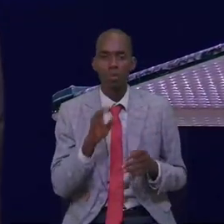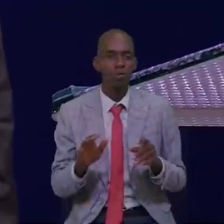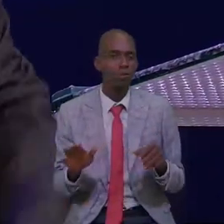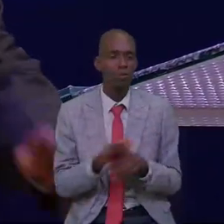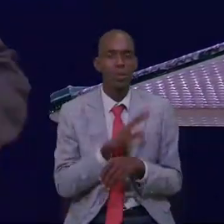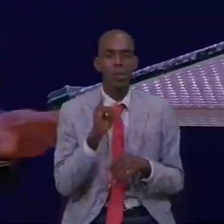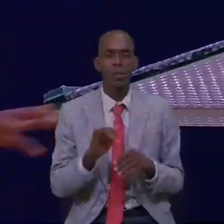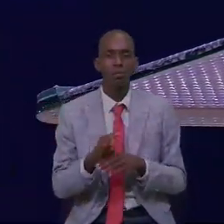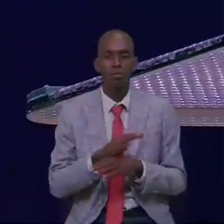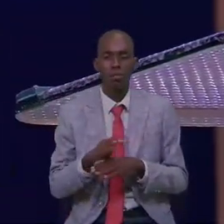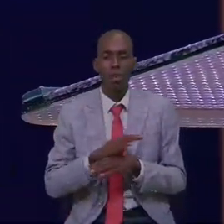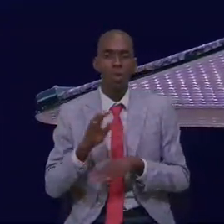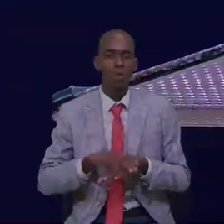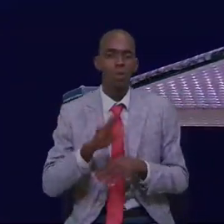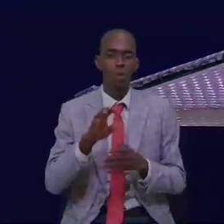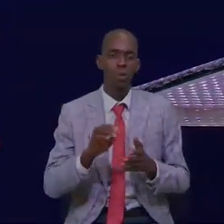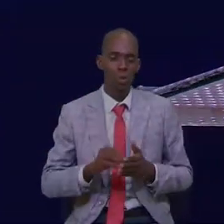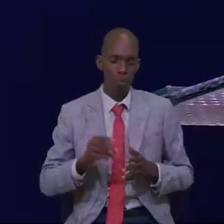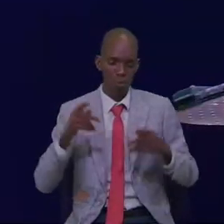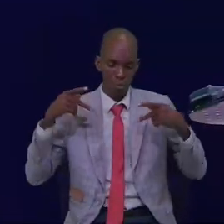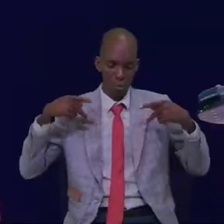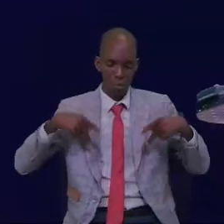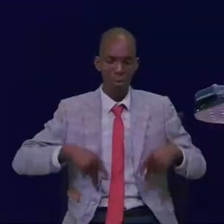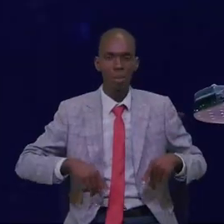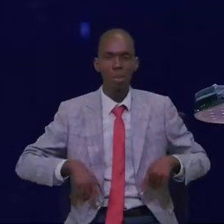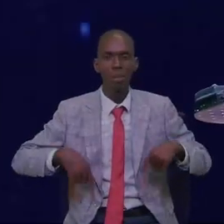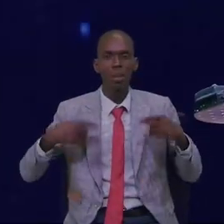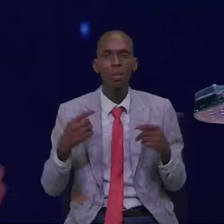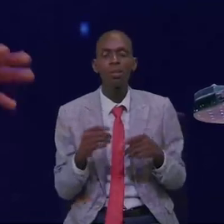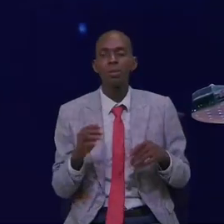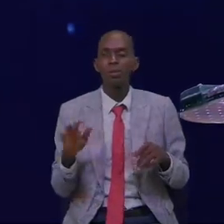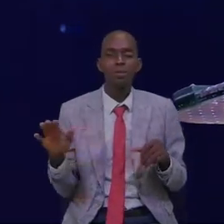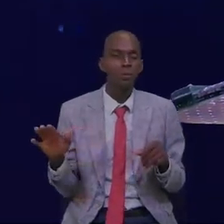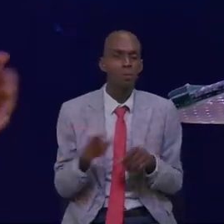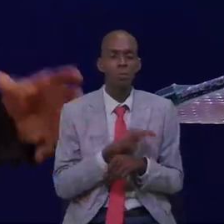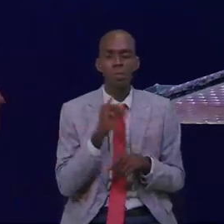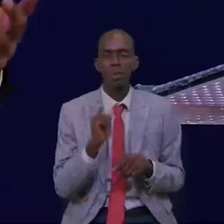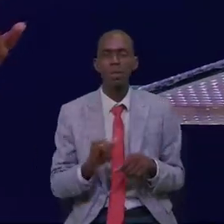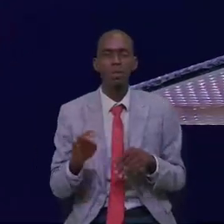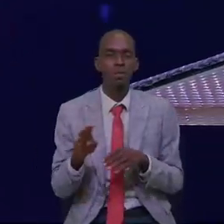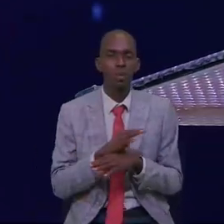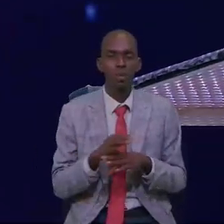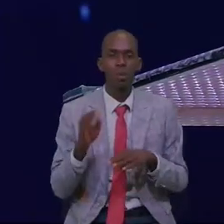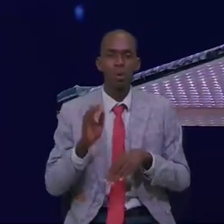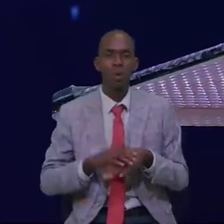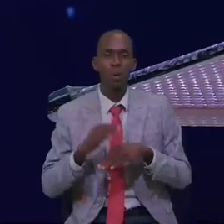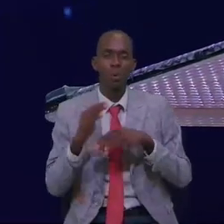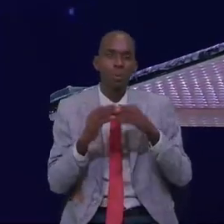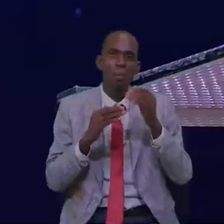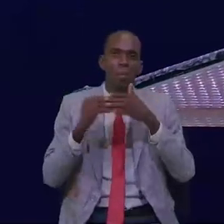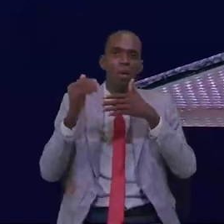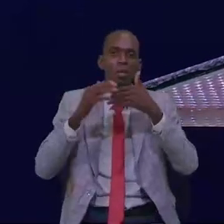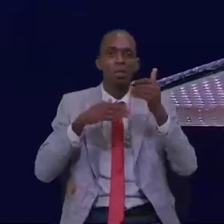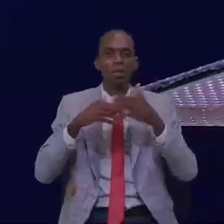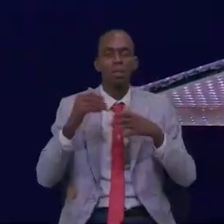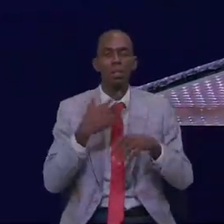occupés de leur programme personnel. Ils sont trop occupés de chercher leur plaisir. Ils